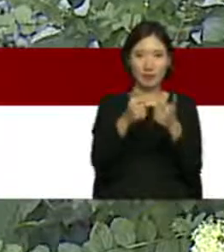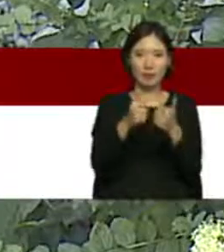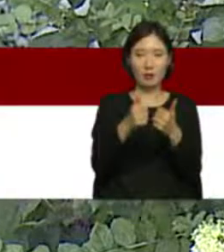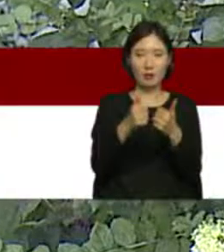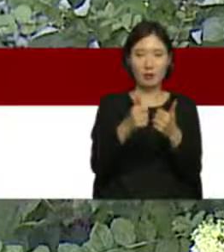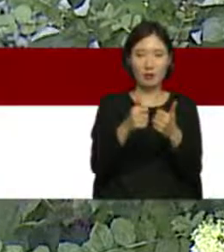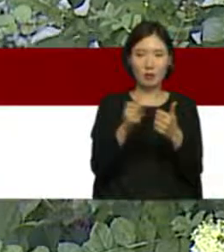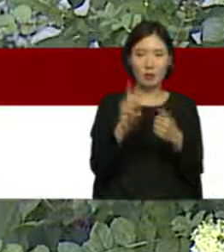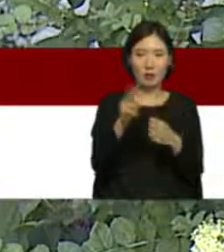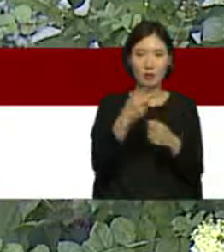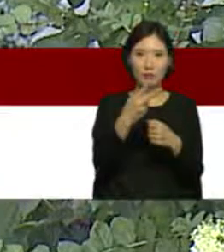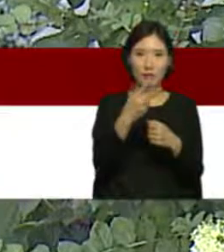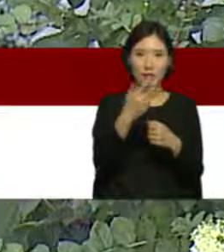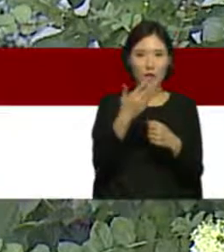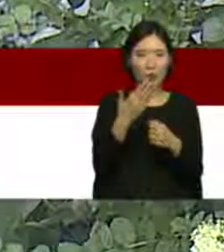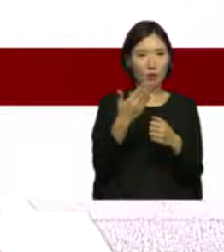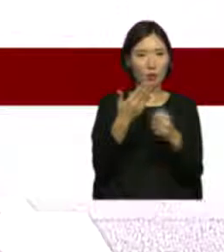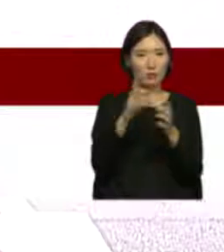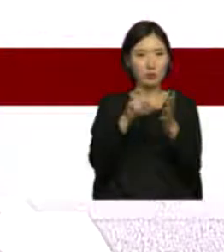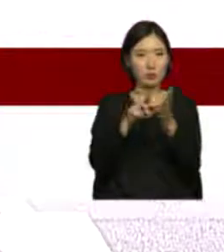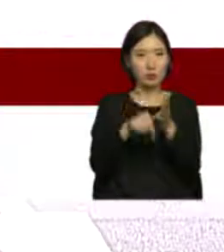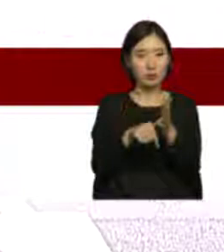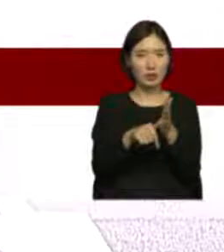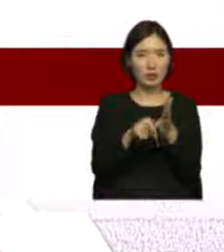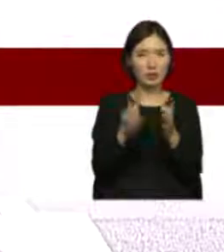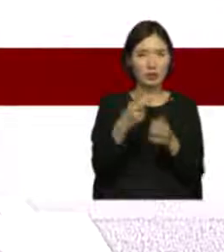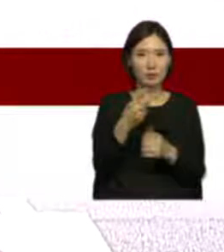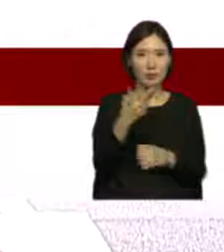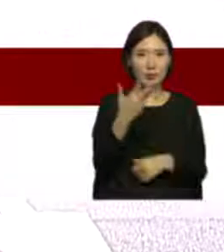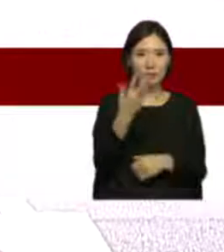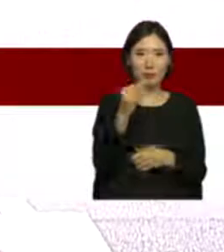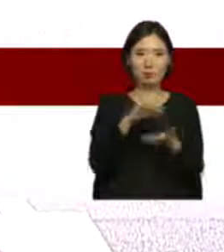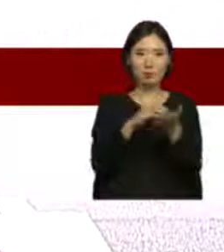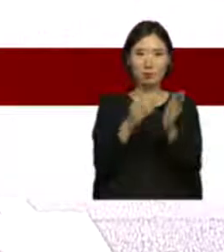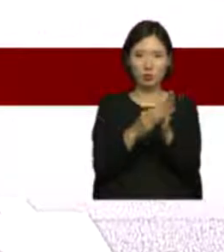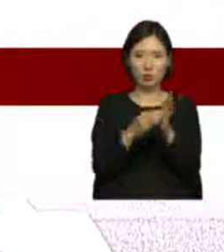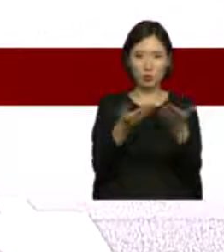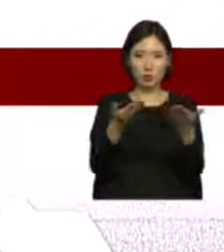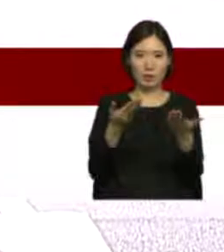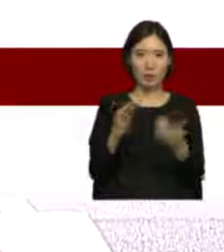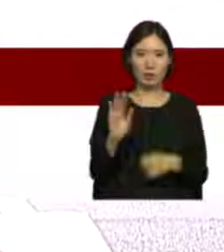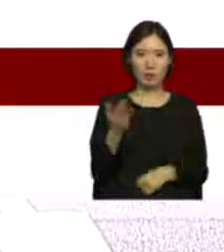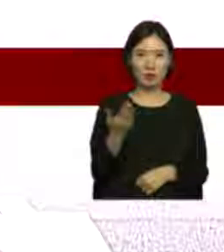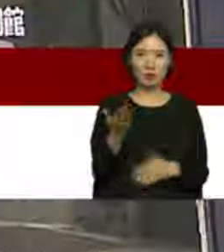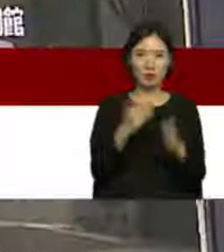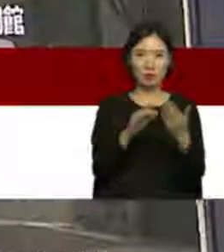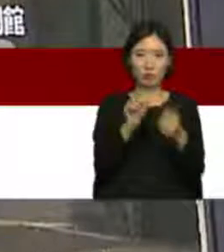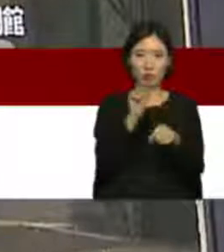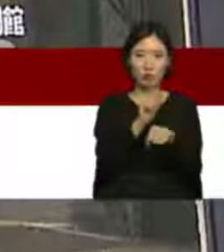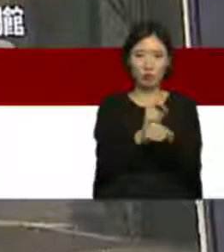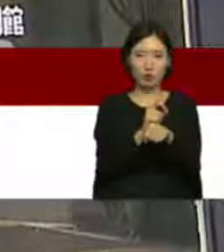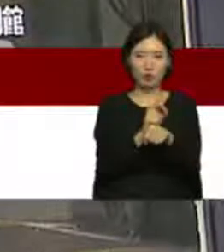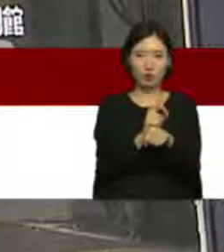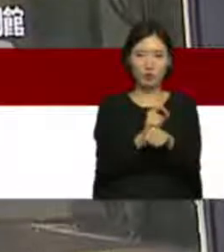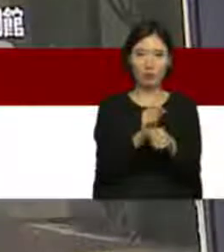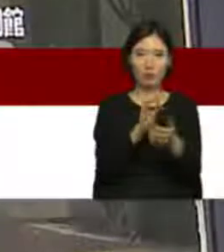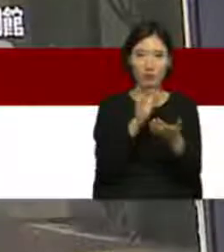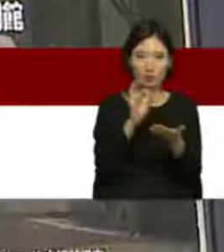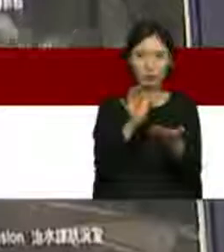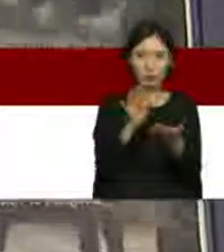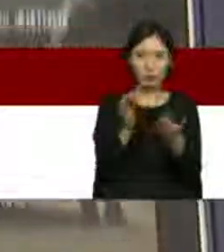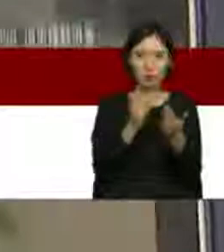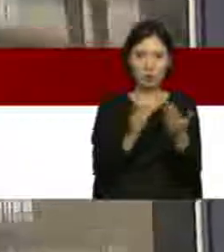200 9시간을 적용할 때 208 17,910원 을 받게 됩니다 공무원 보수체계 를 적용 받거나